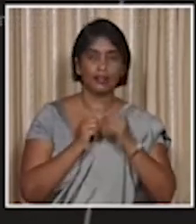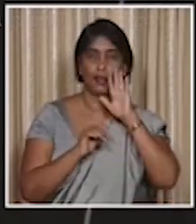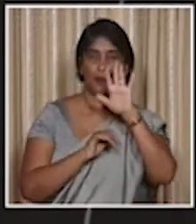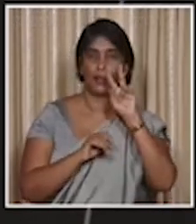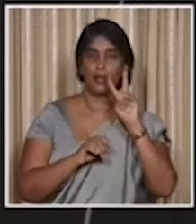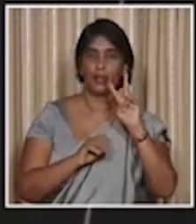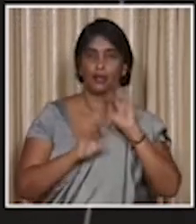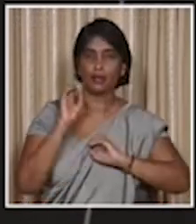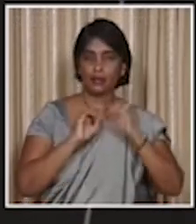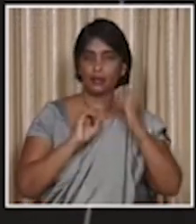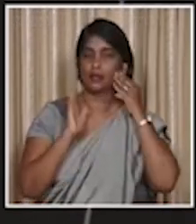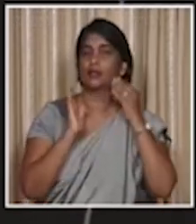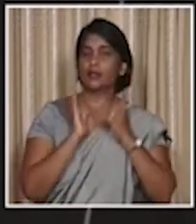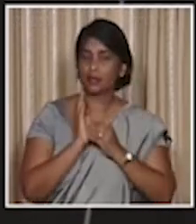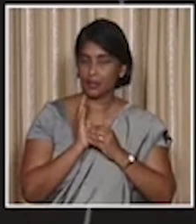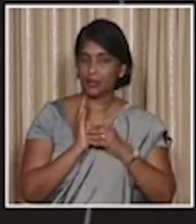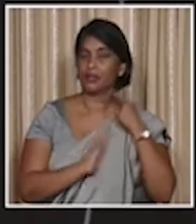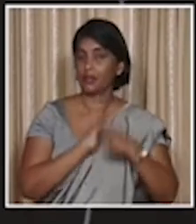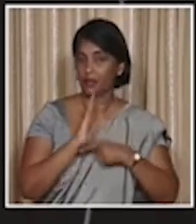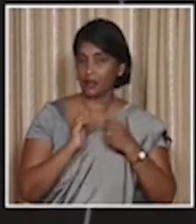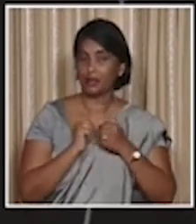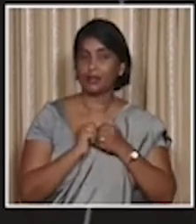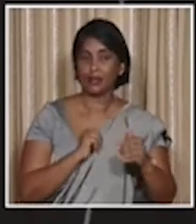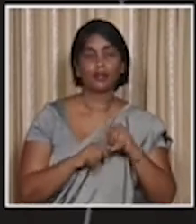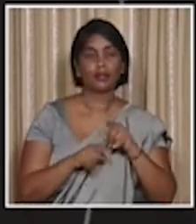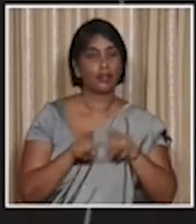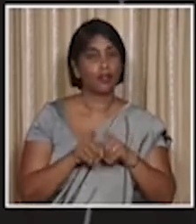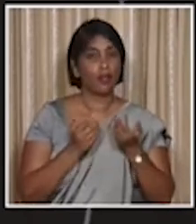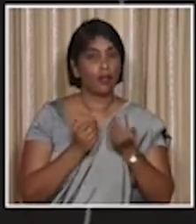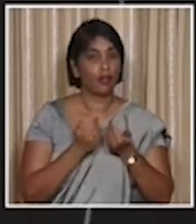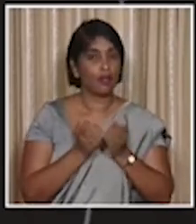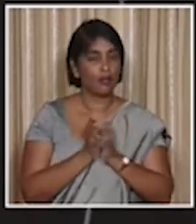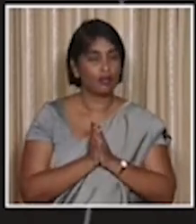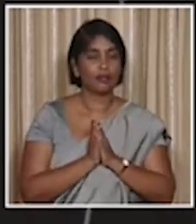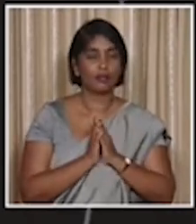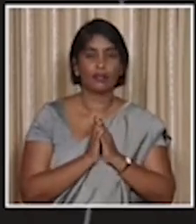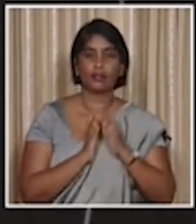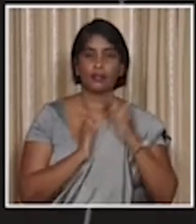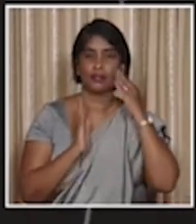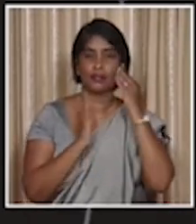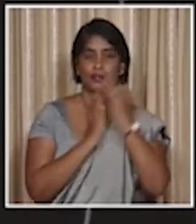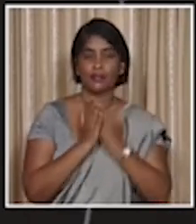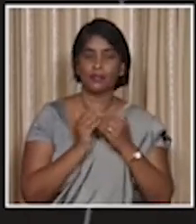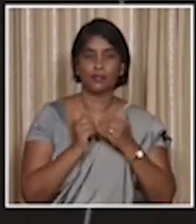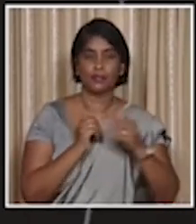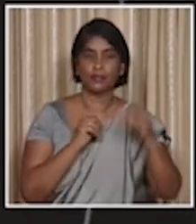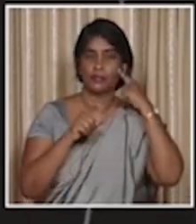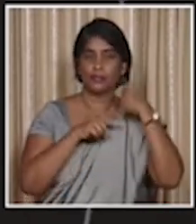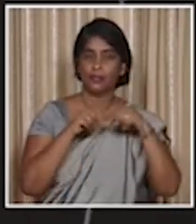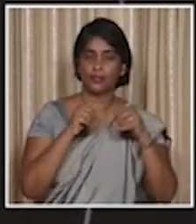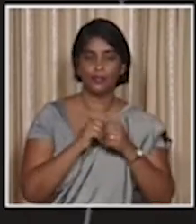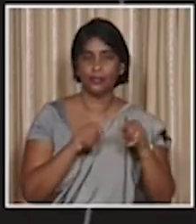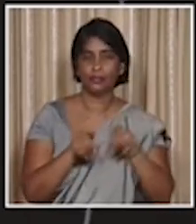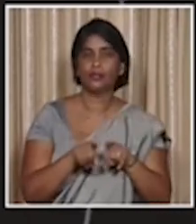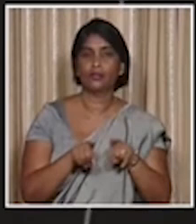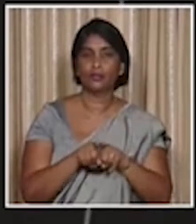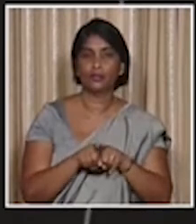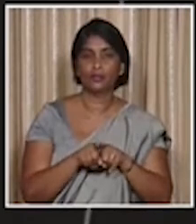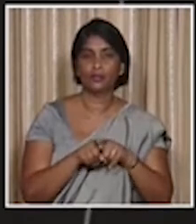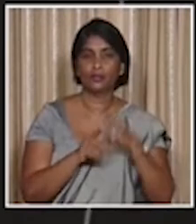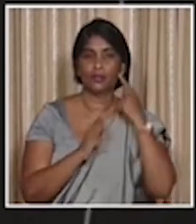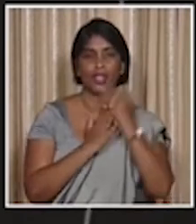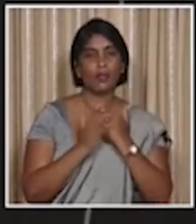රටේ අපි මේ පත් කරගන්න මේ අපේම මන්ත්‍රීවරු මේ රටේ මේ